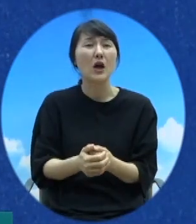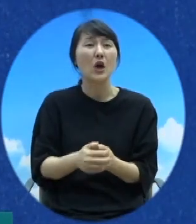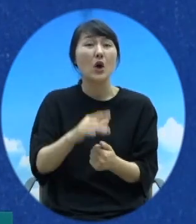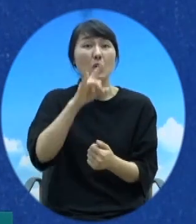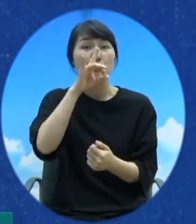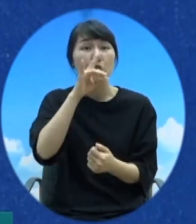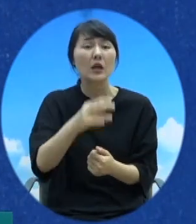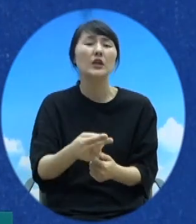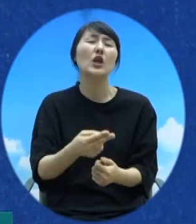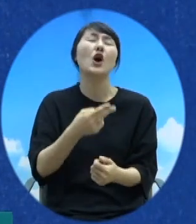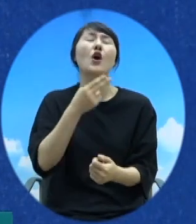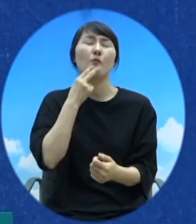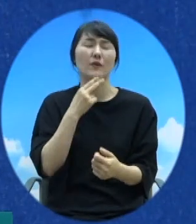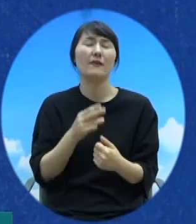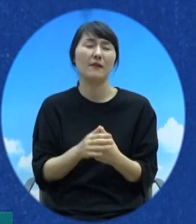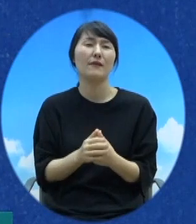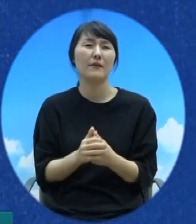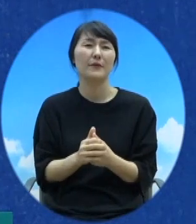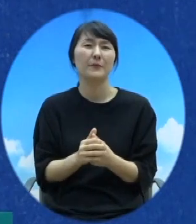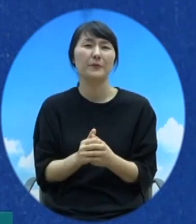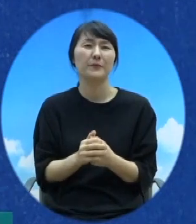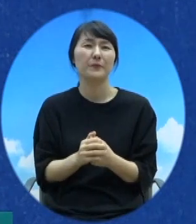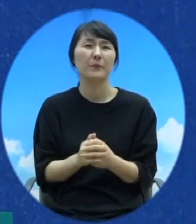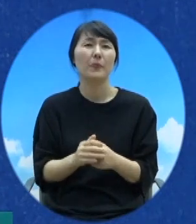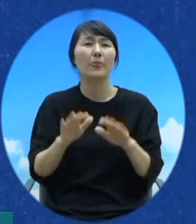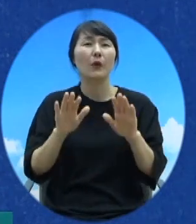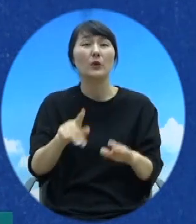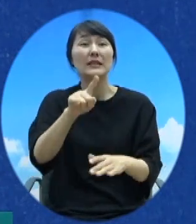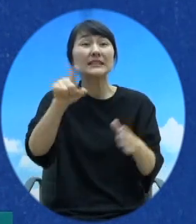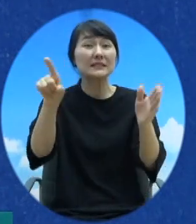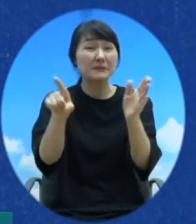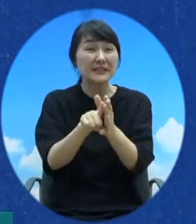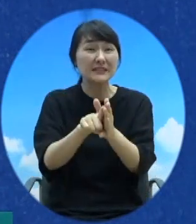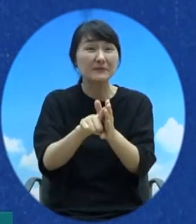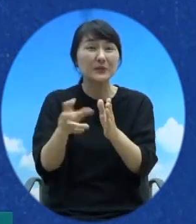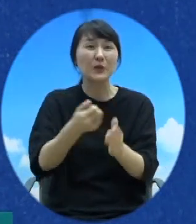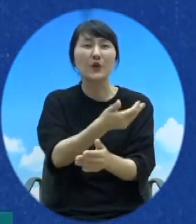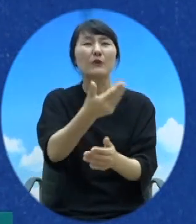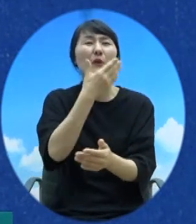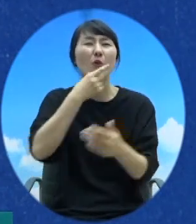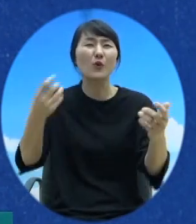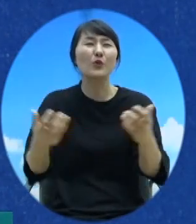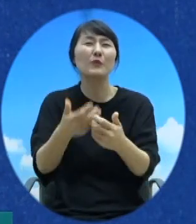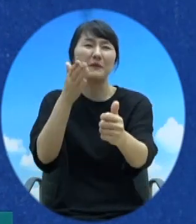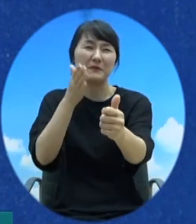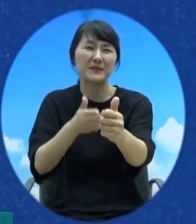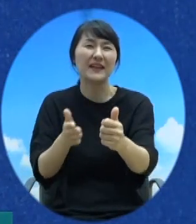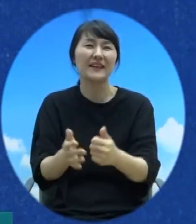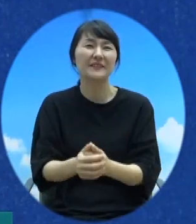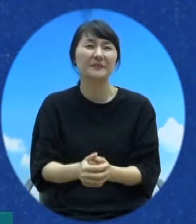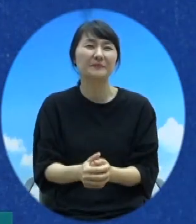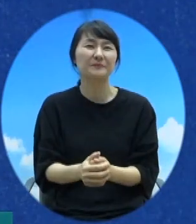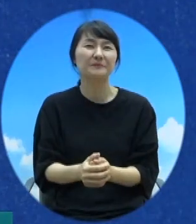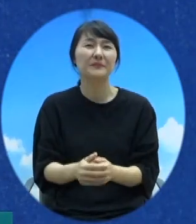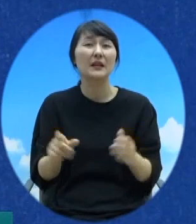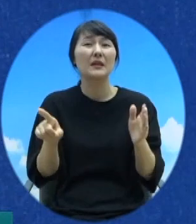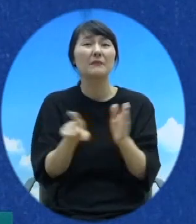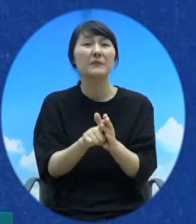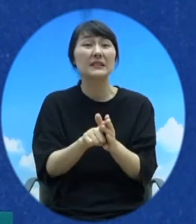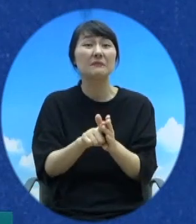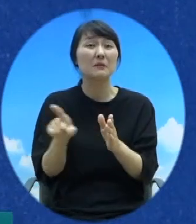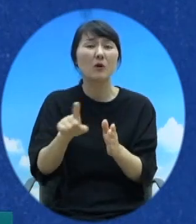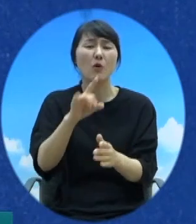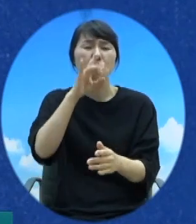것이 없으리라. 오늘도 이 믿음이 저와 여러분을 복되게 하시기를 축원합니다. 믿음은